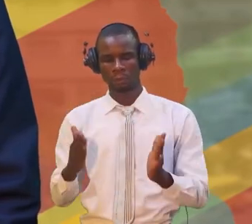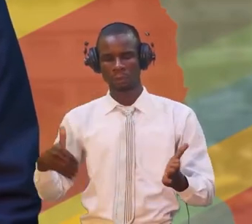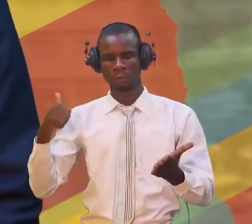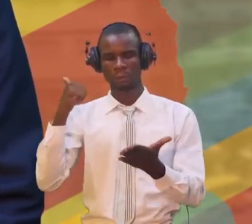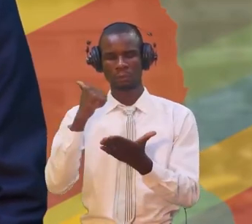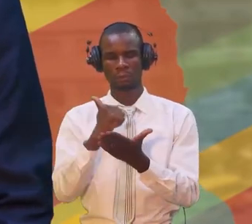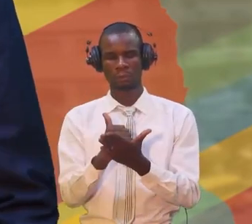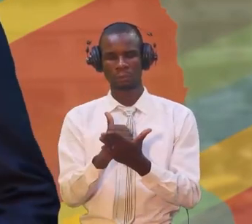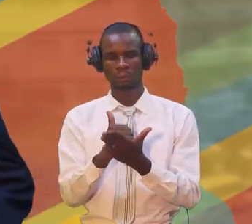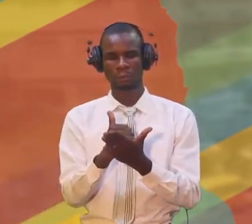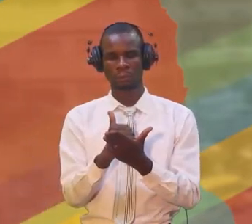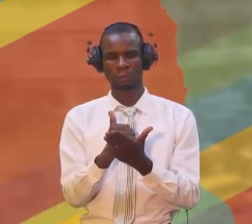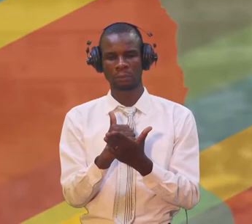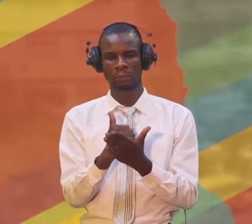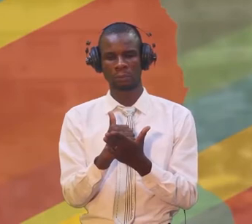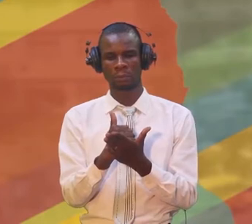Amina.